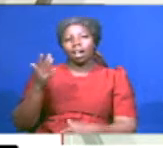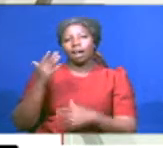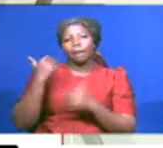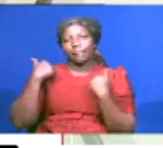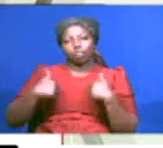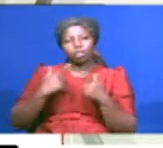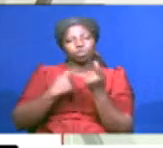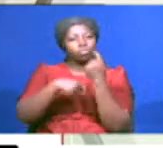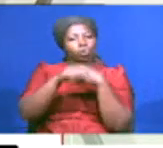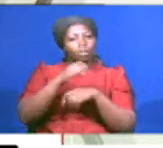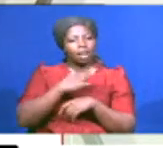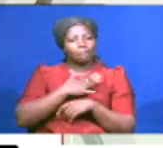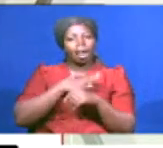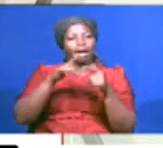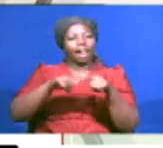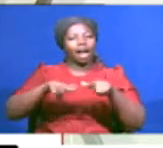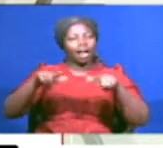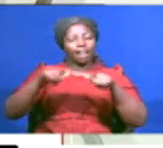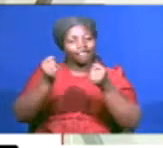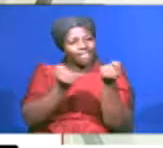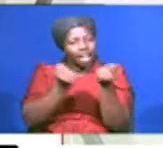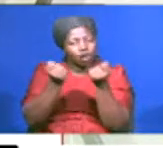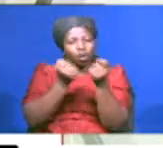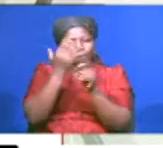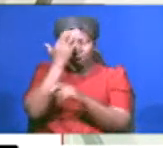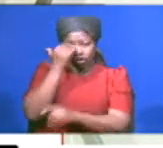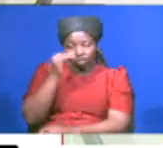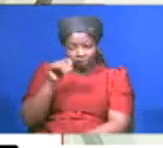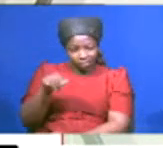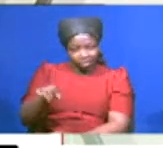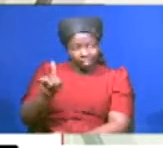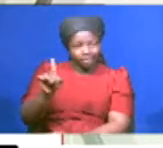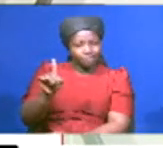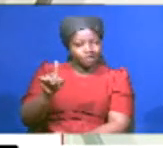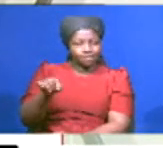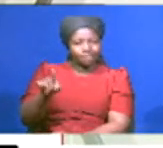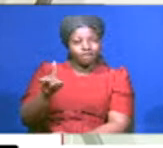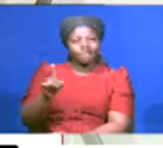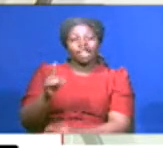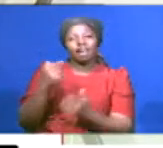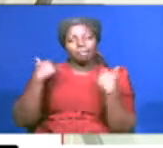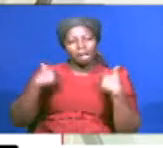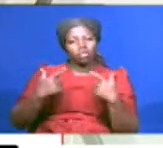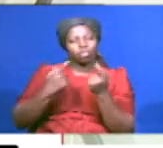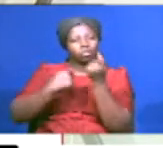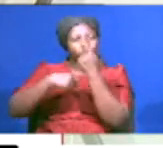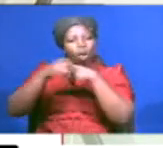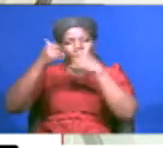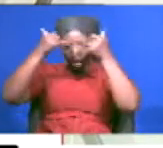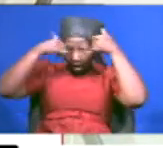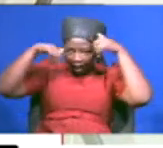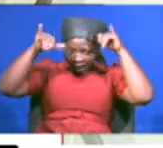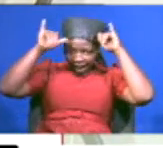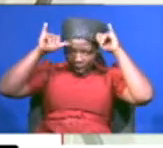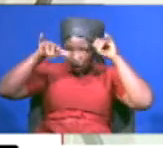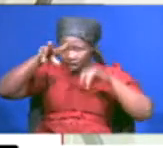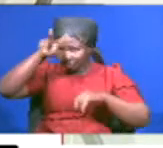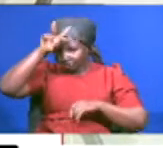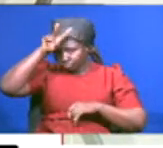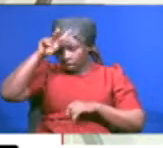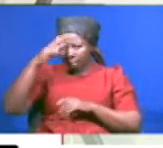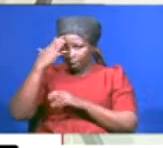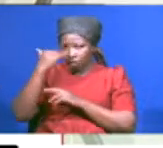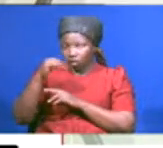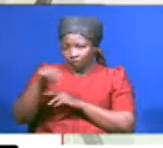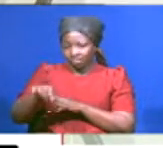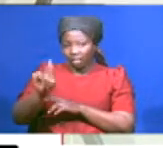gari langu, sababu yake yeye. Nikauza ng'ombe na mbuzi, sababu yake